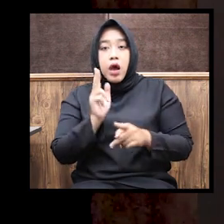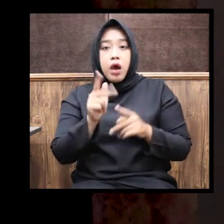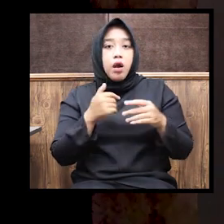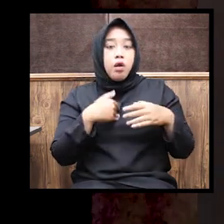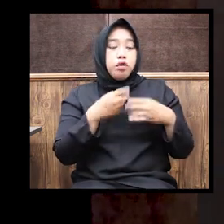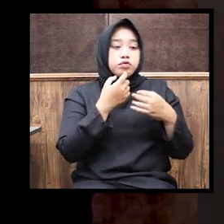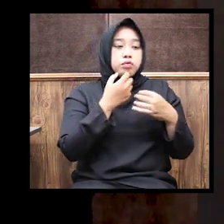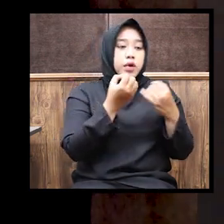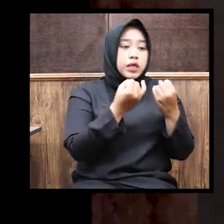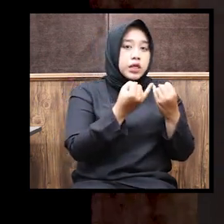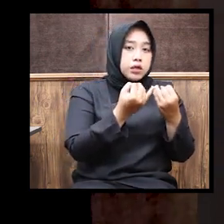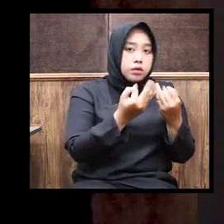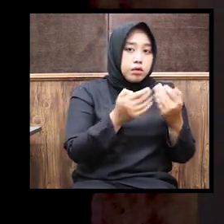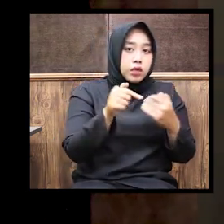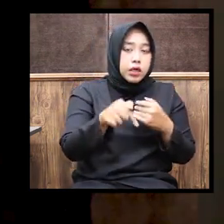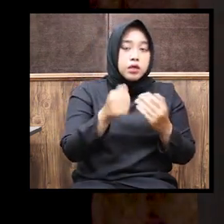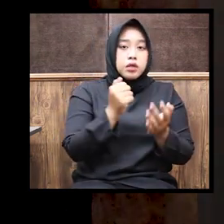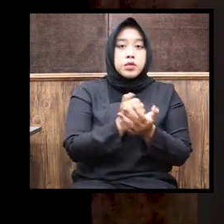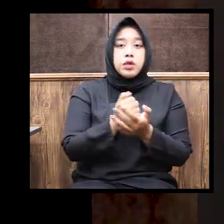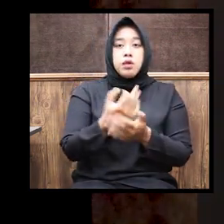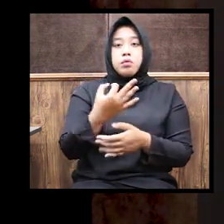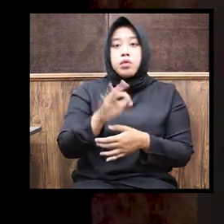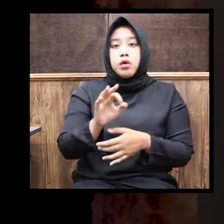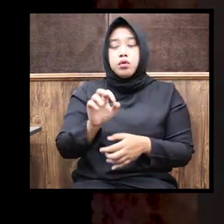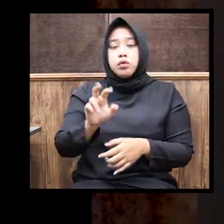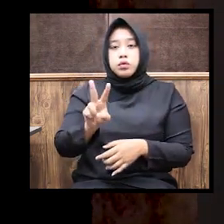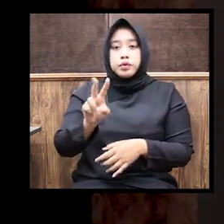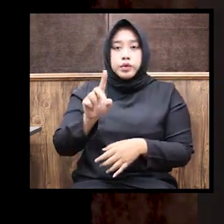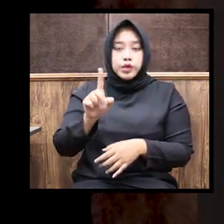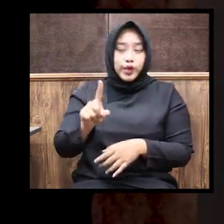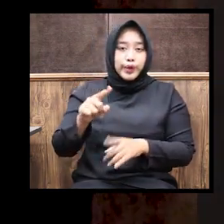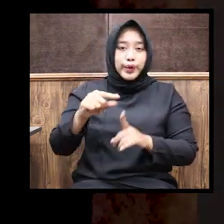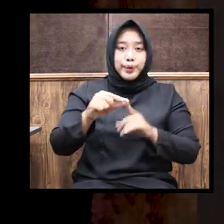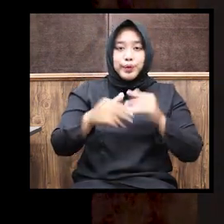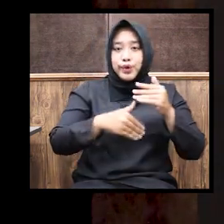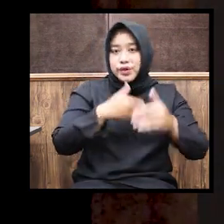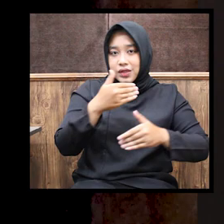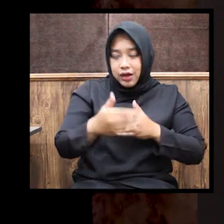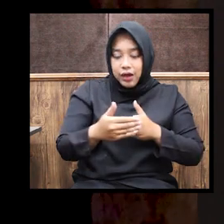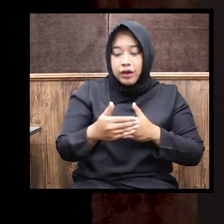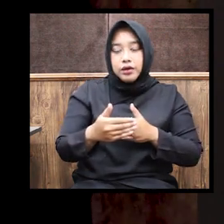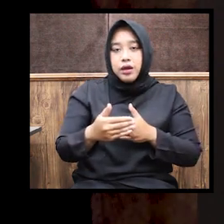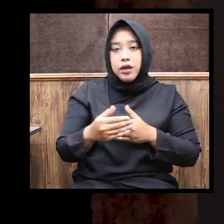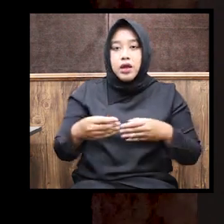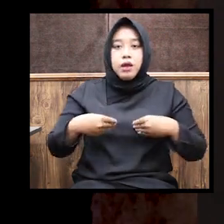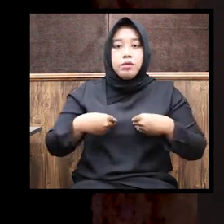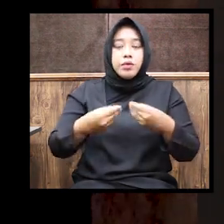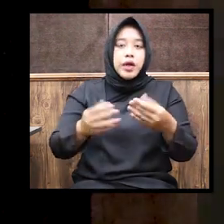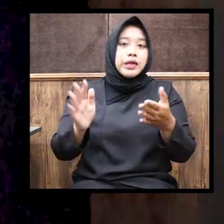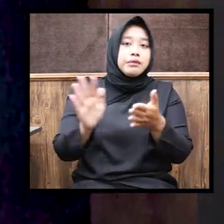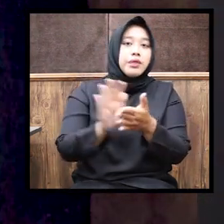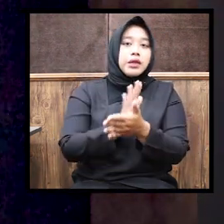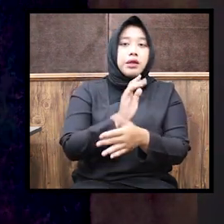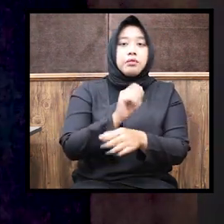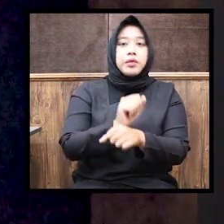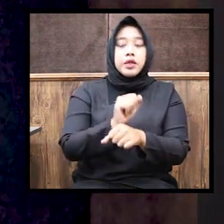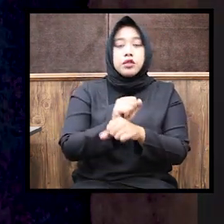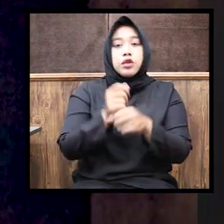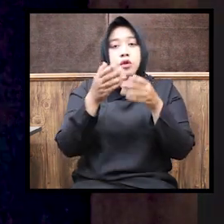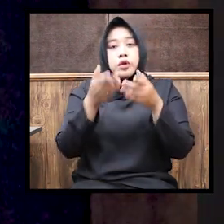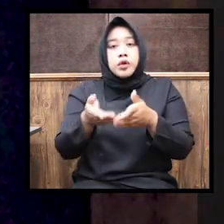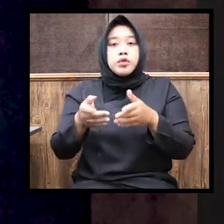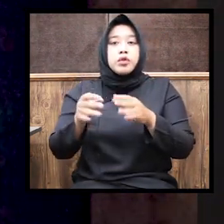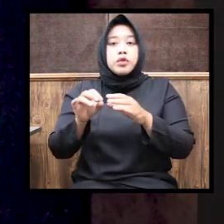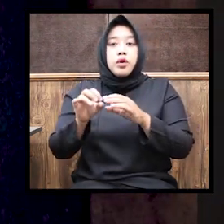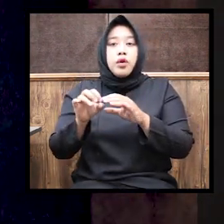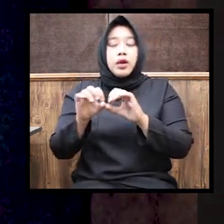baru 21 perusahaan yang kurang lebih meekerjakan teman-temanang disabilitas tapi memang kalau kita